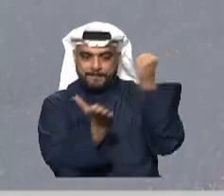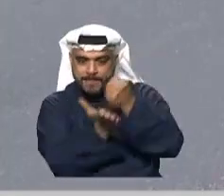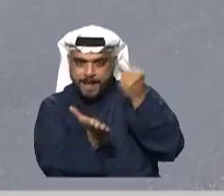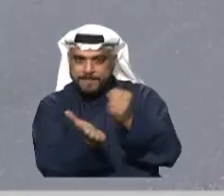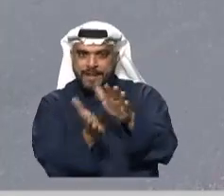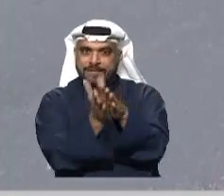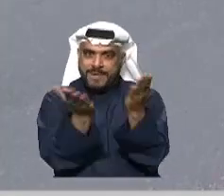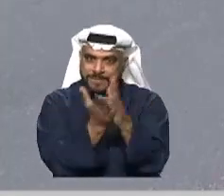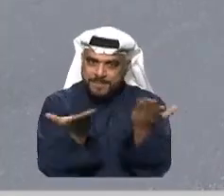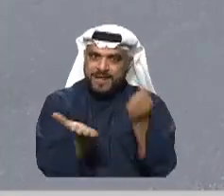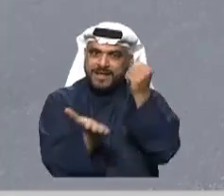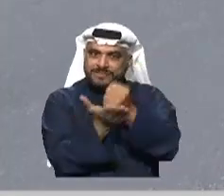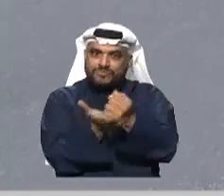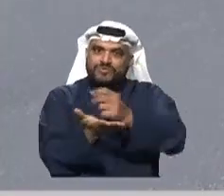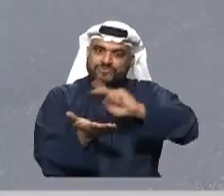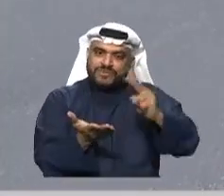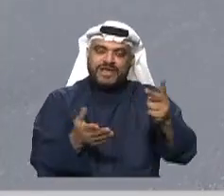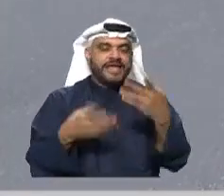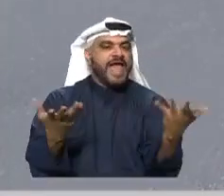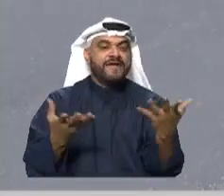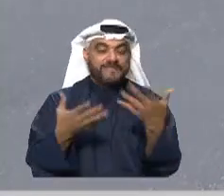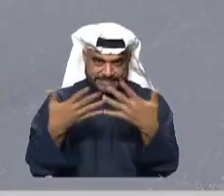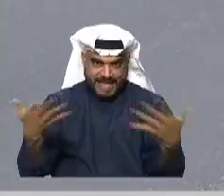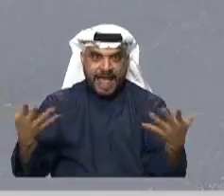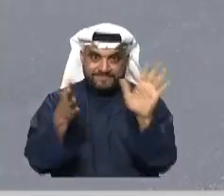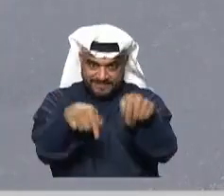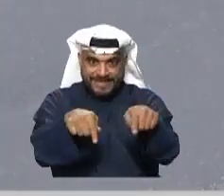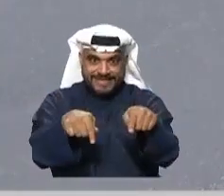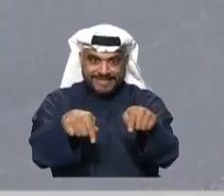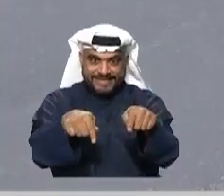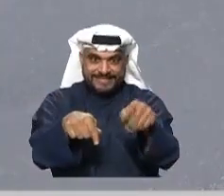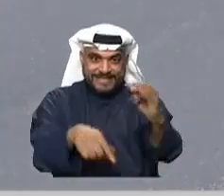تسهيلات في العبور؟